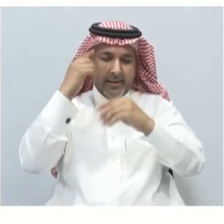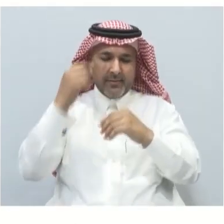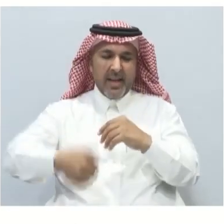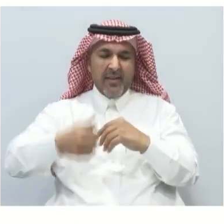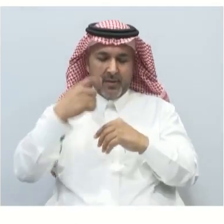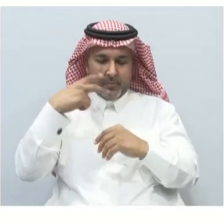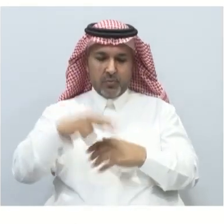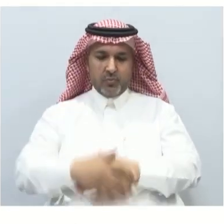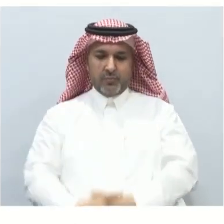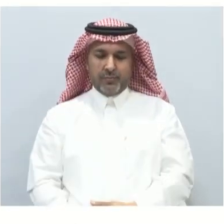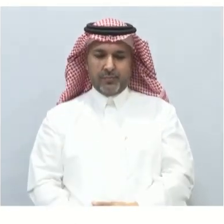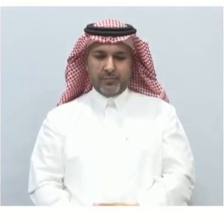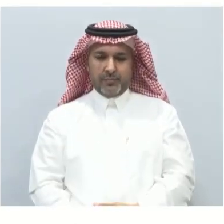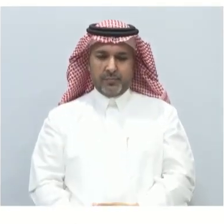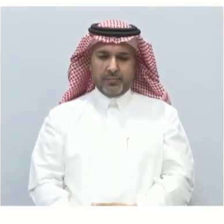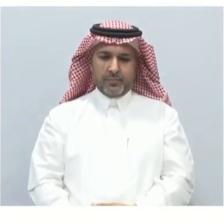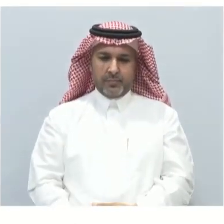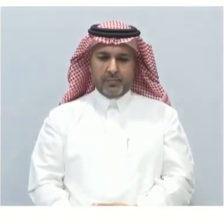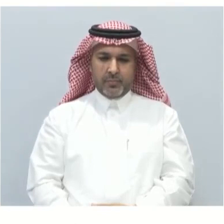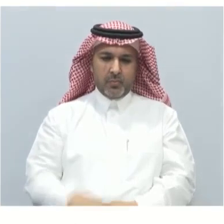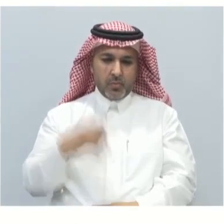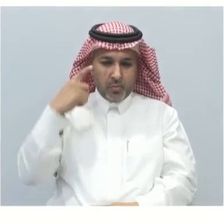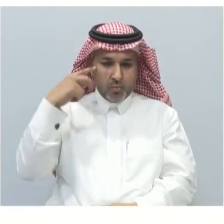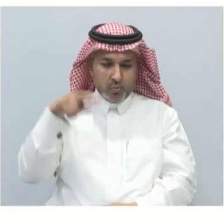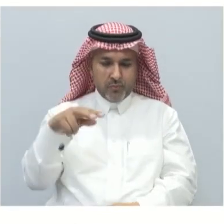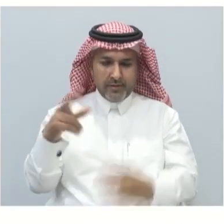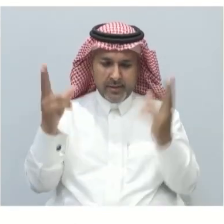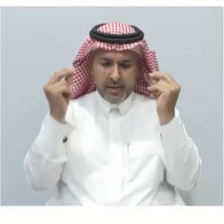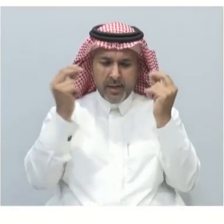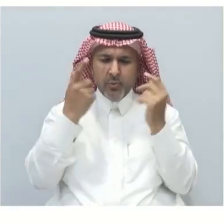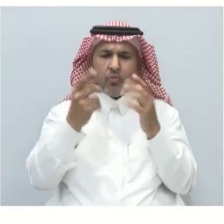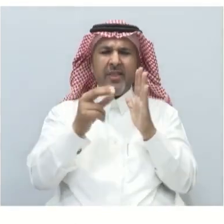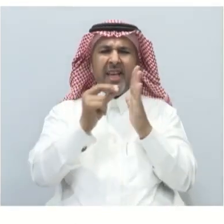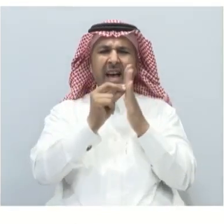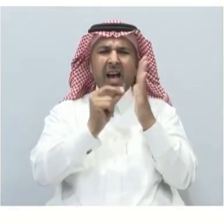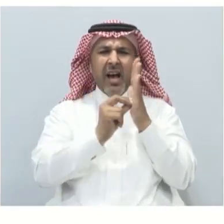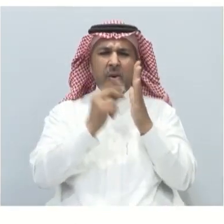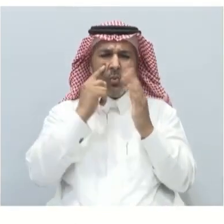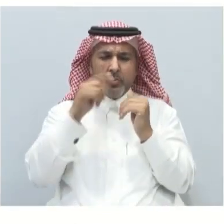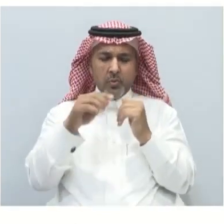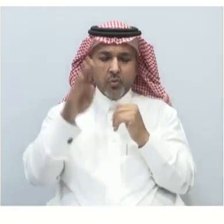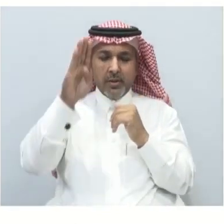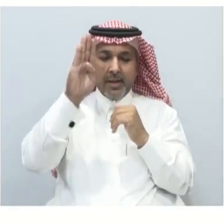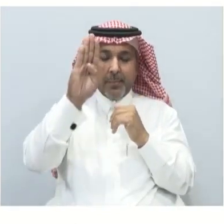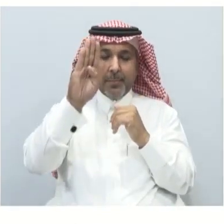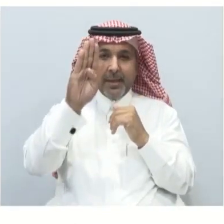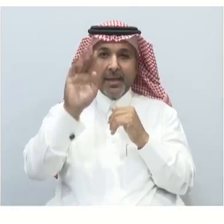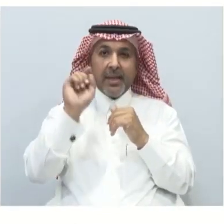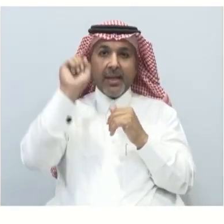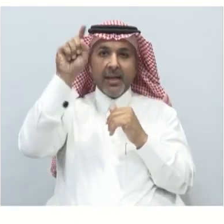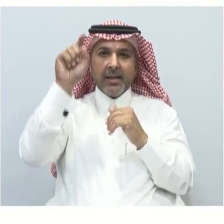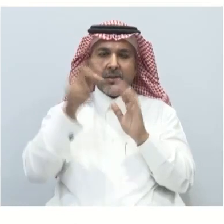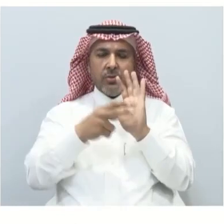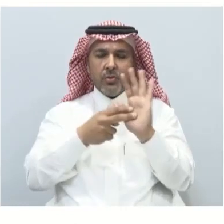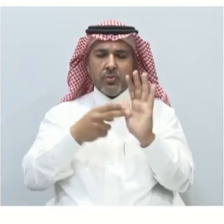ايضا عن فقره لماذا وذكرنا ان من اهم الاشياء انه او من اهم القواعد انه اذا تساوى الاساس